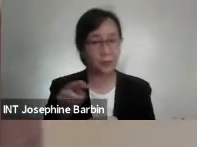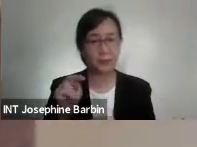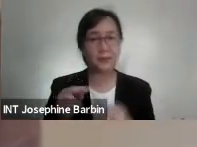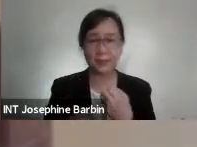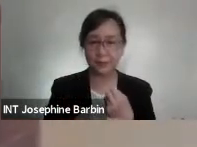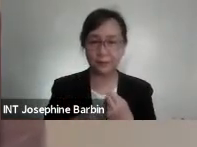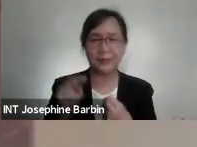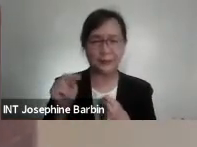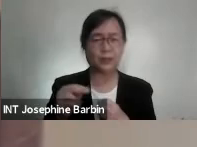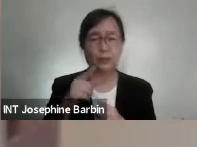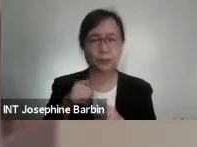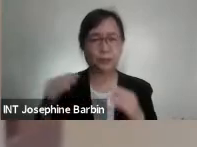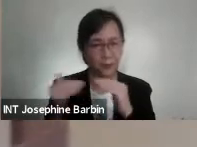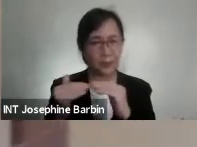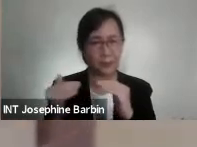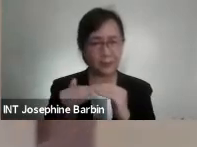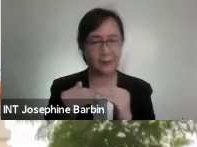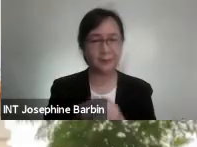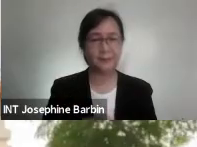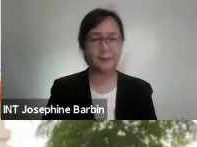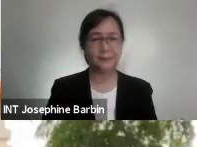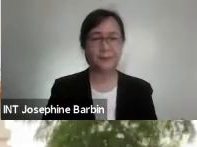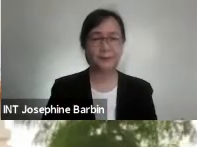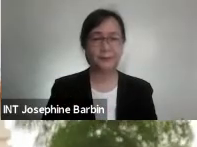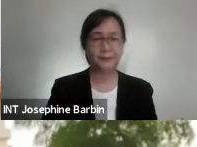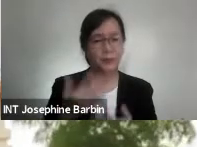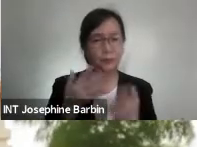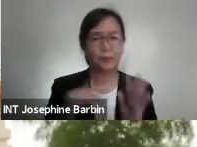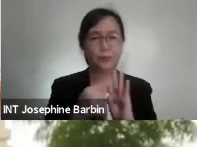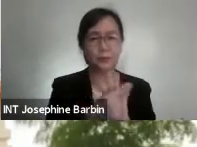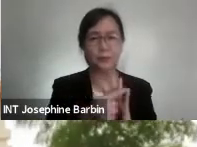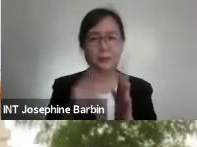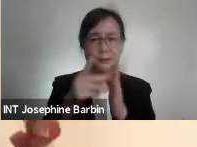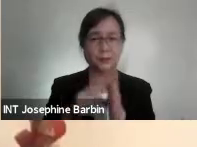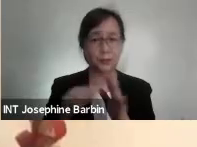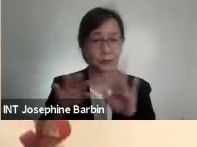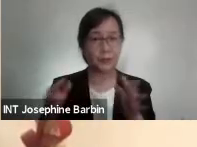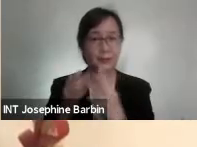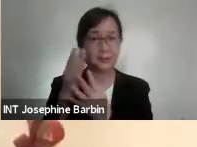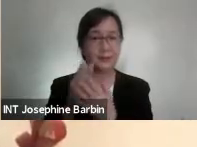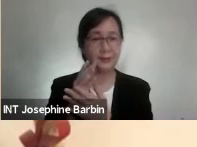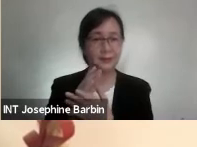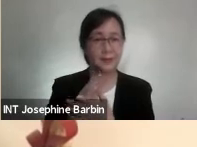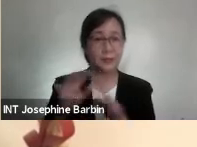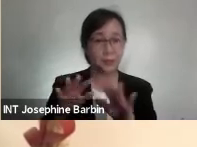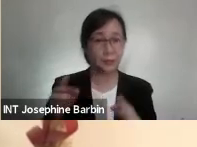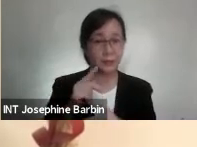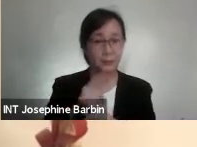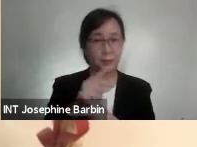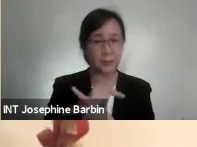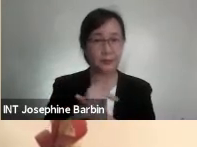haki na wawe salama wanapoitumia. There are four principles of children's rights. يجب حماية الأطفال من